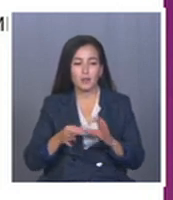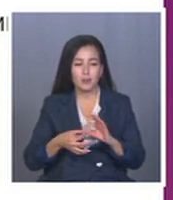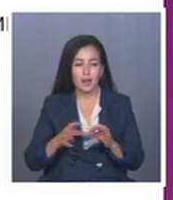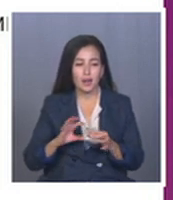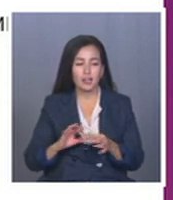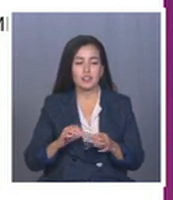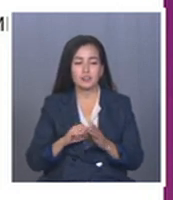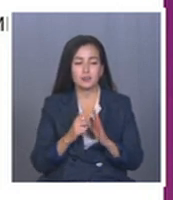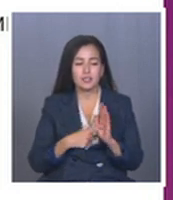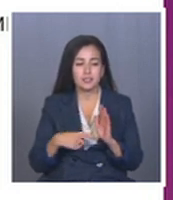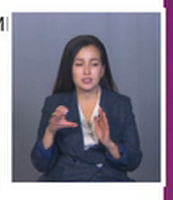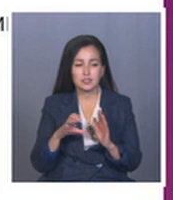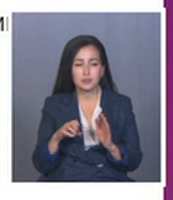сентября